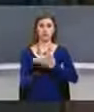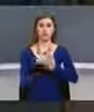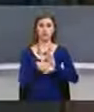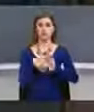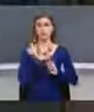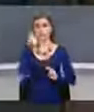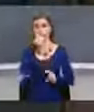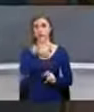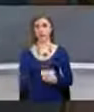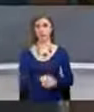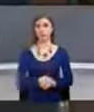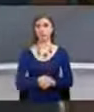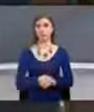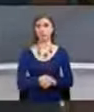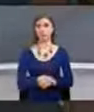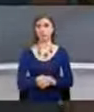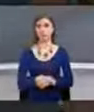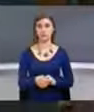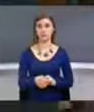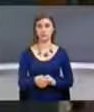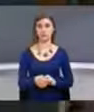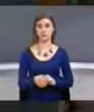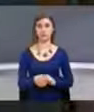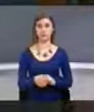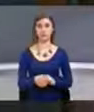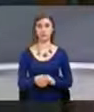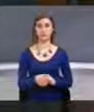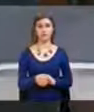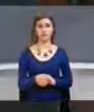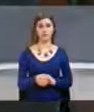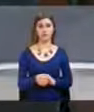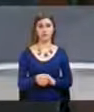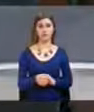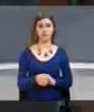barazinë gjinore në këtë ligjë. Thatë, kështu.